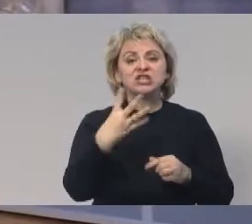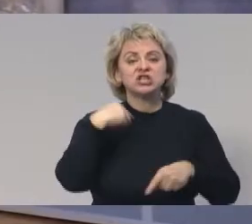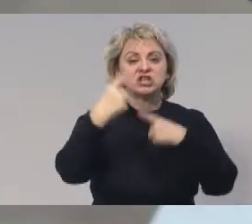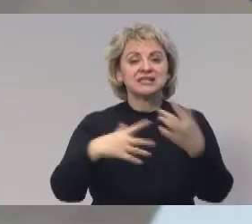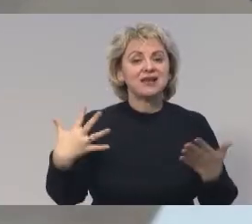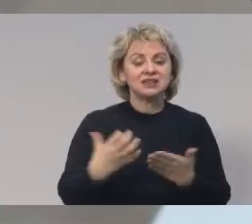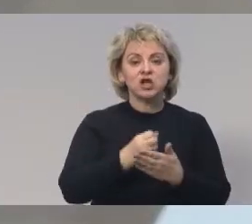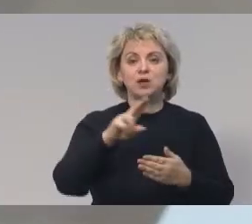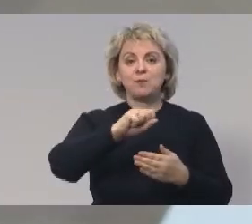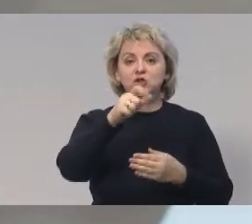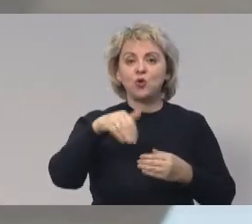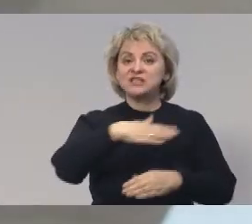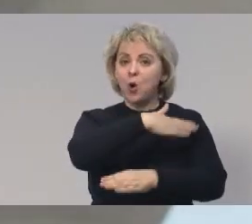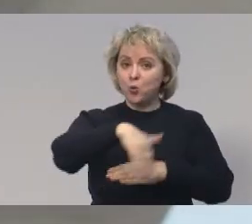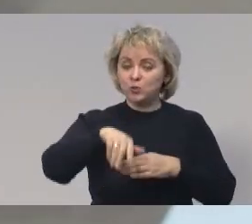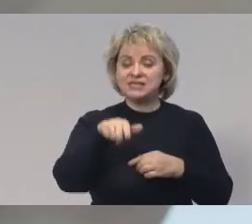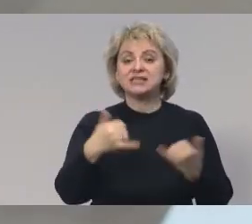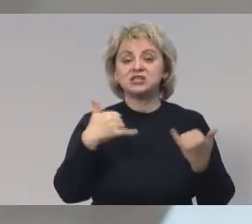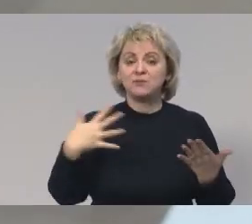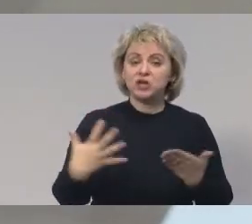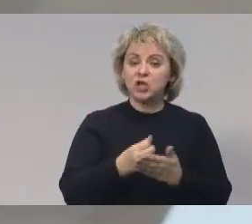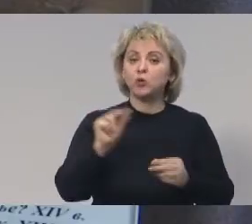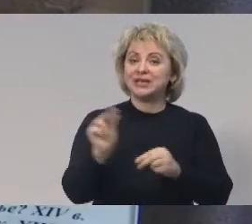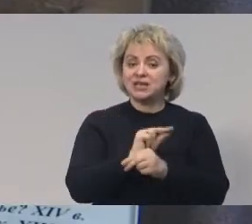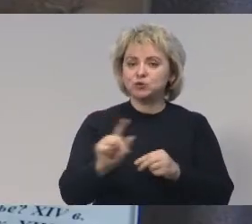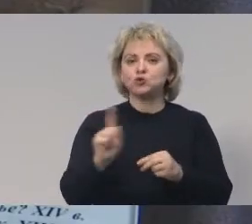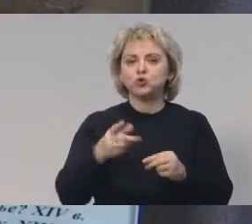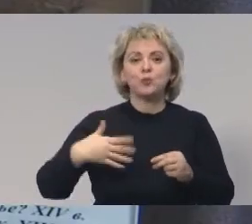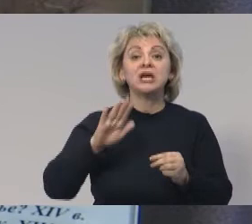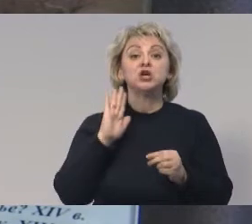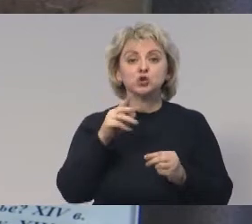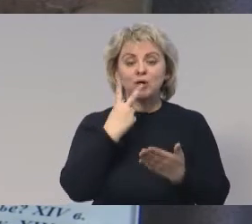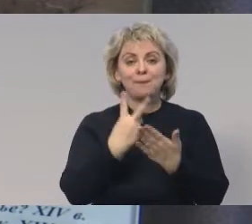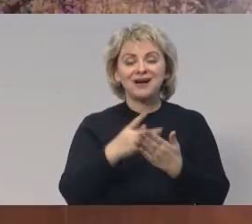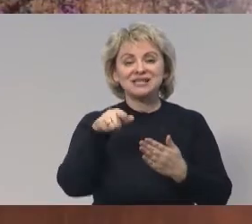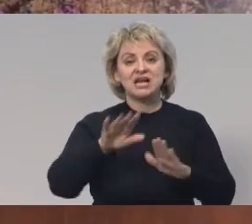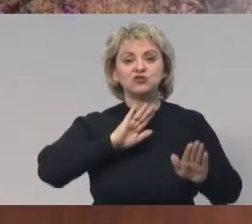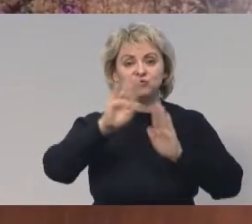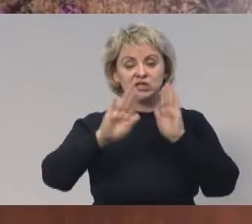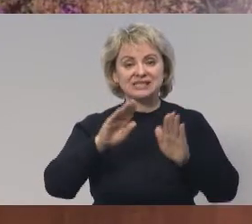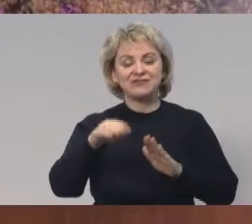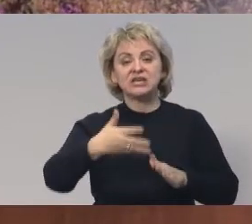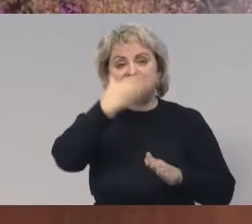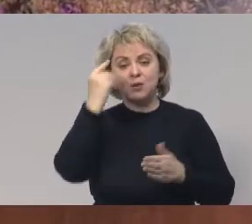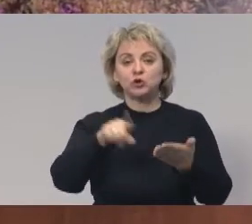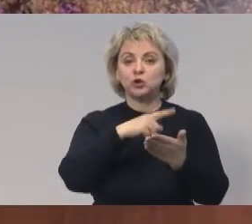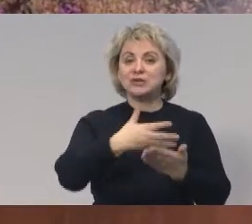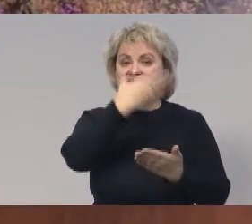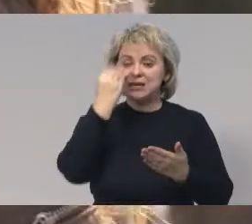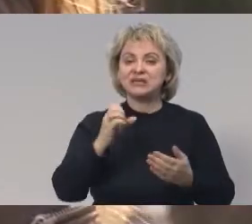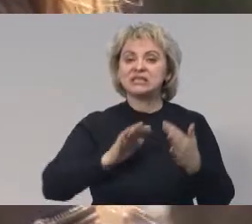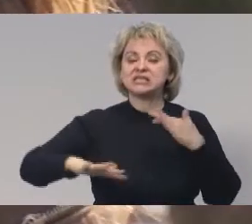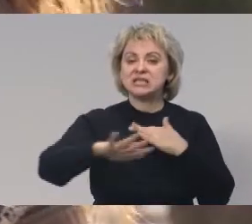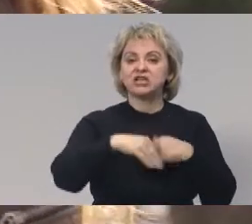века нашли на Петровском бульваре. Теперь находки реставрируют, чтобы совсем скоро представить на выставке «Забытый город забытой